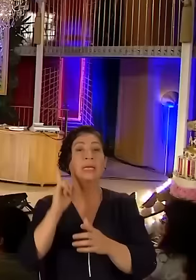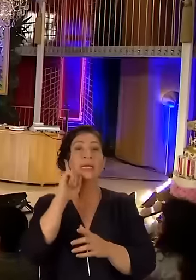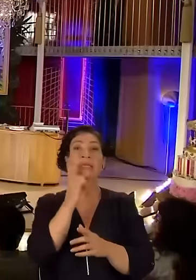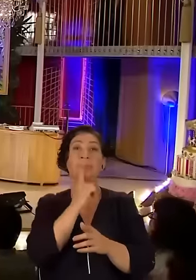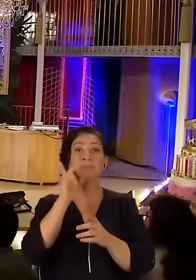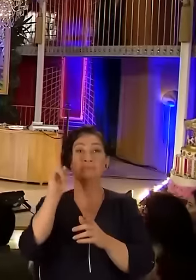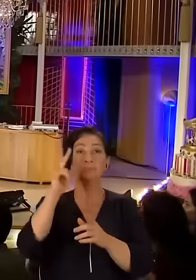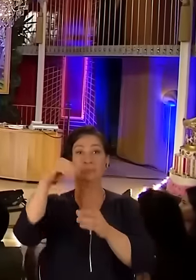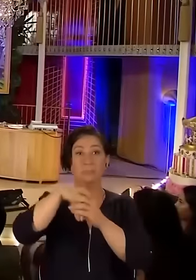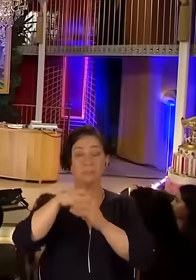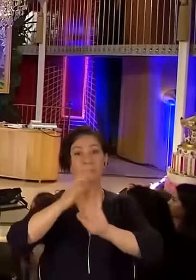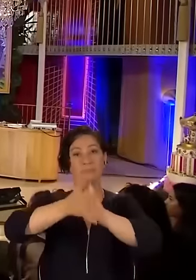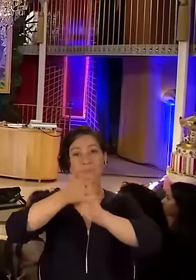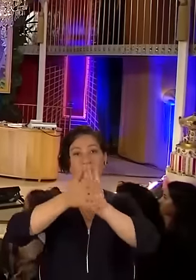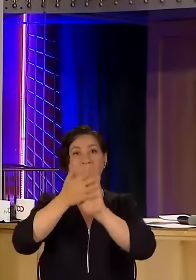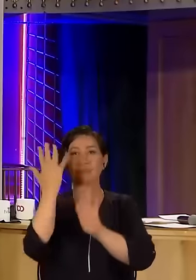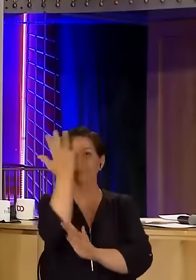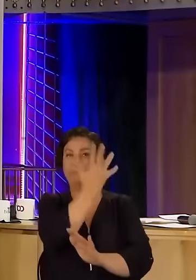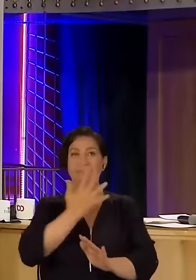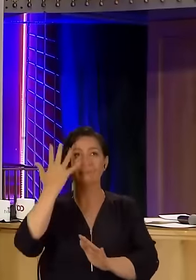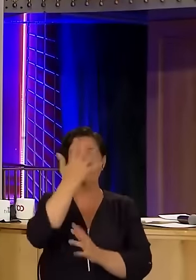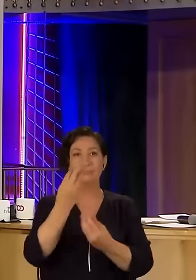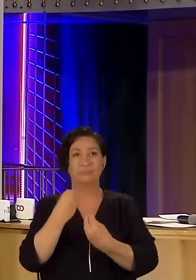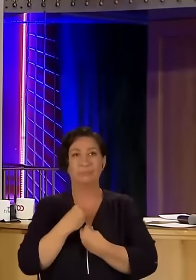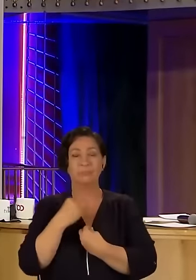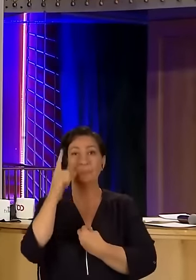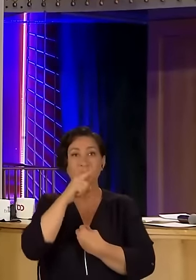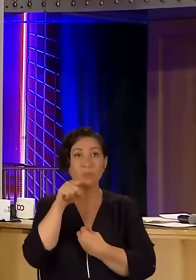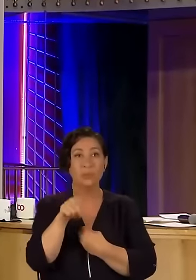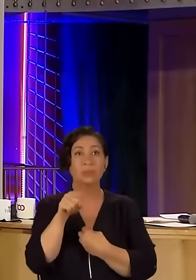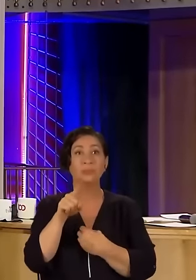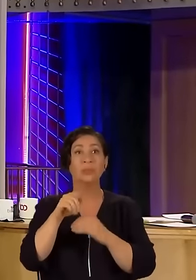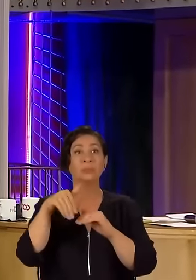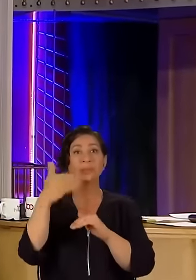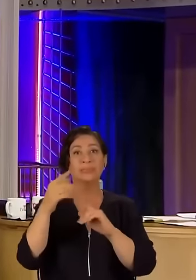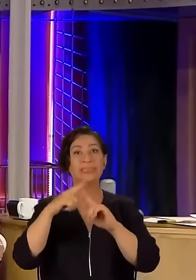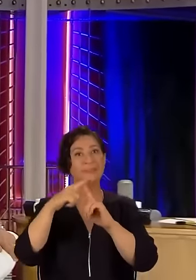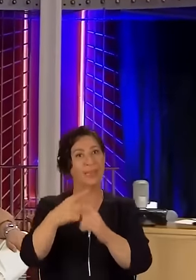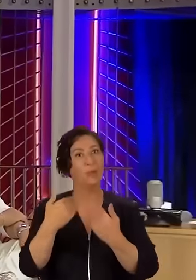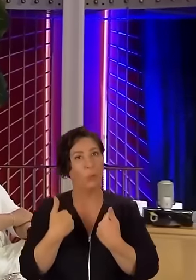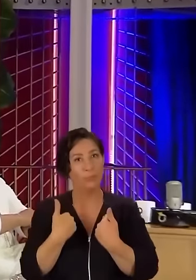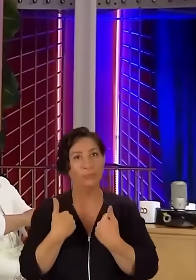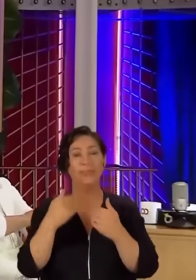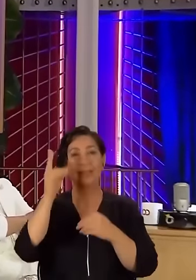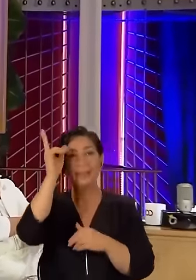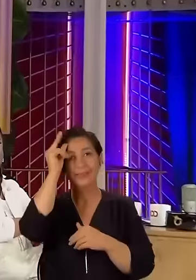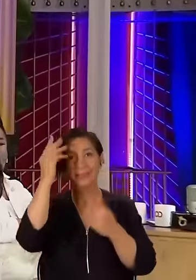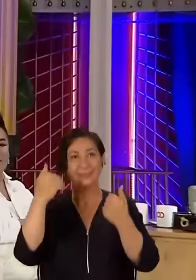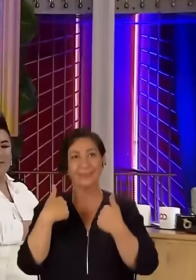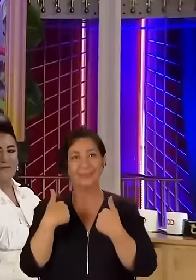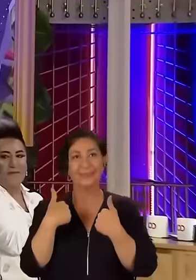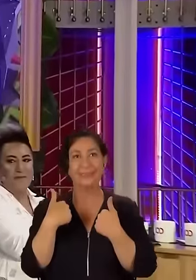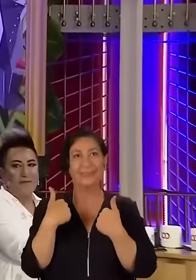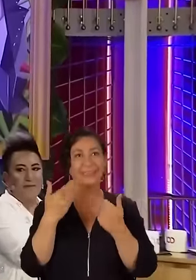duymayanlar için tercüme yapan insanı bulurlamış. Dolayısıyla bundan sonra tavsiye ediyorum, Nestoş'u